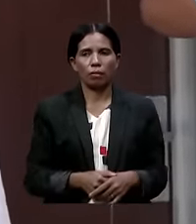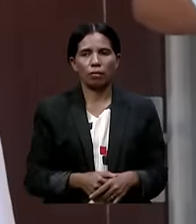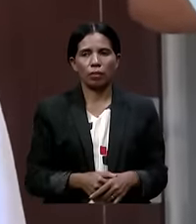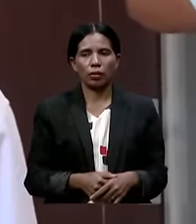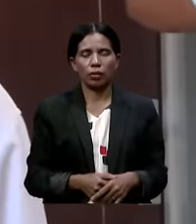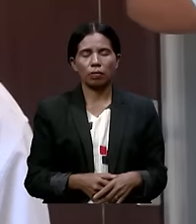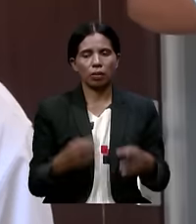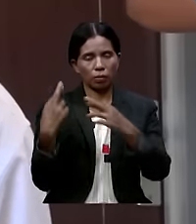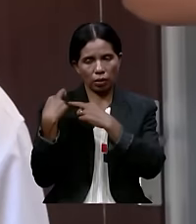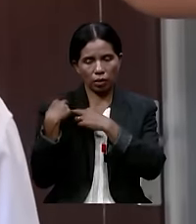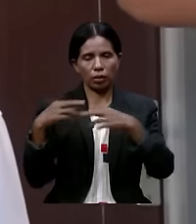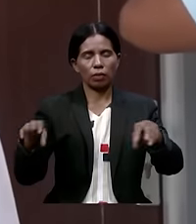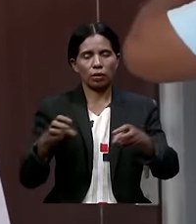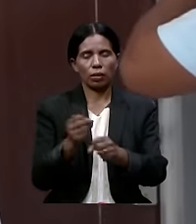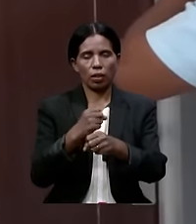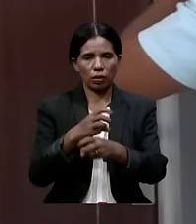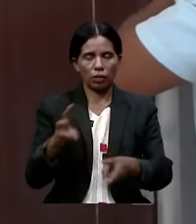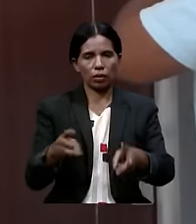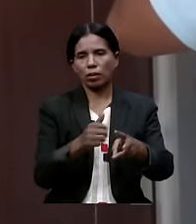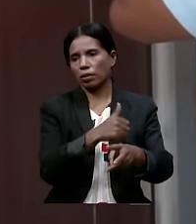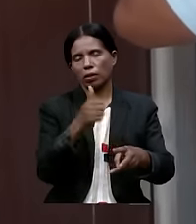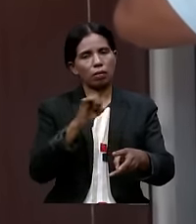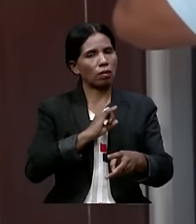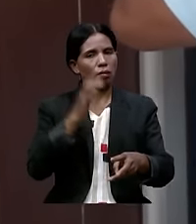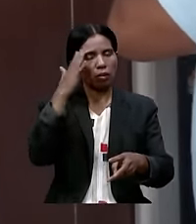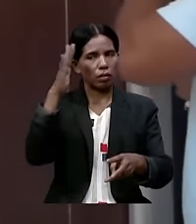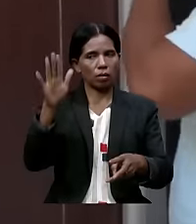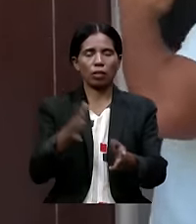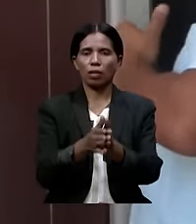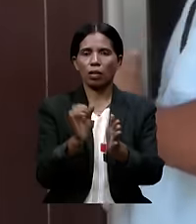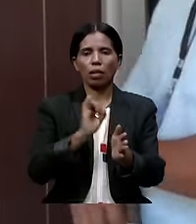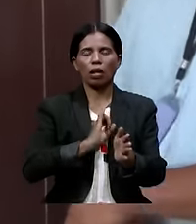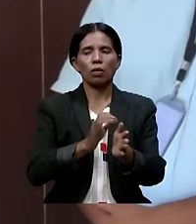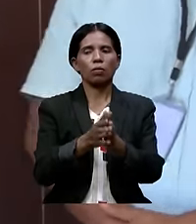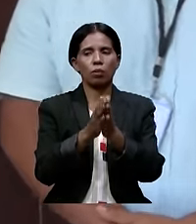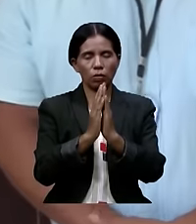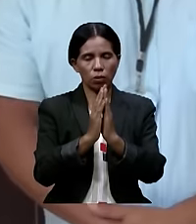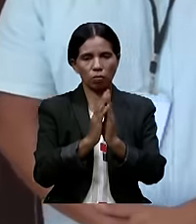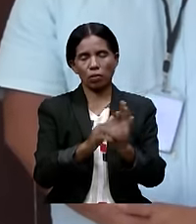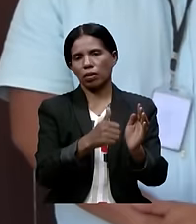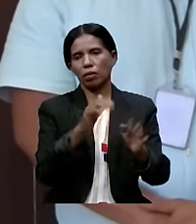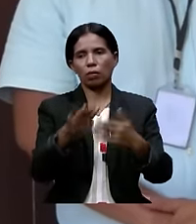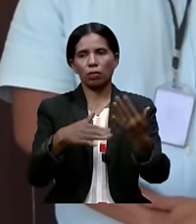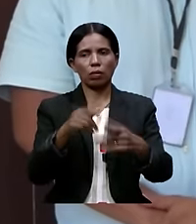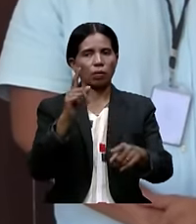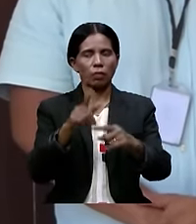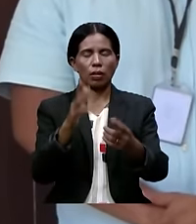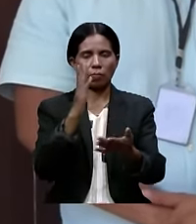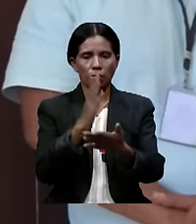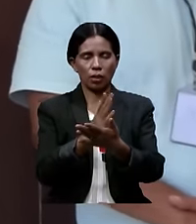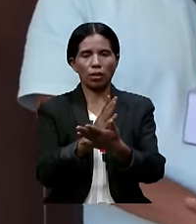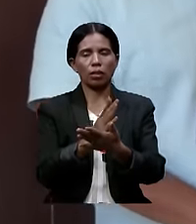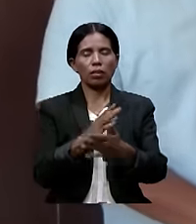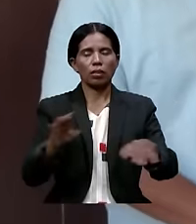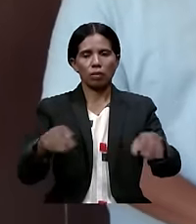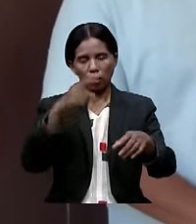Sira saselo kau latene. Au suba sira otu lalikan impere malu. Tamba